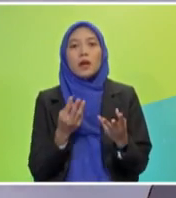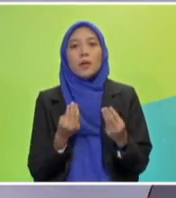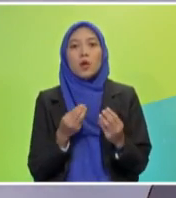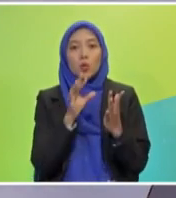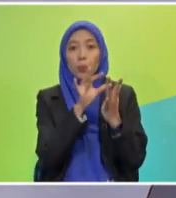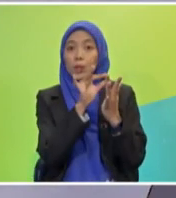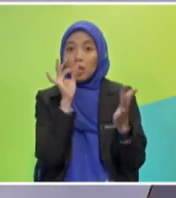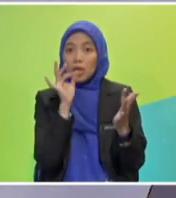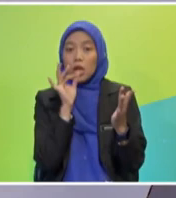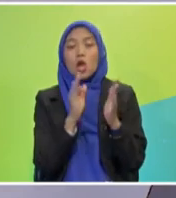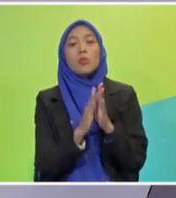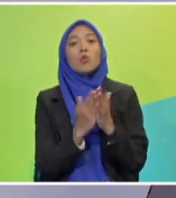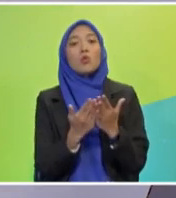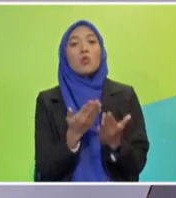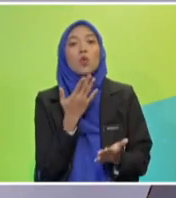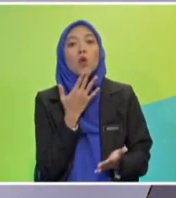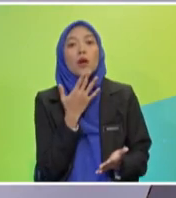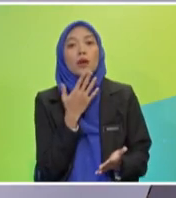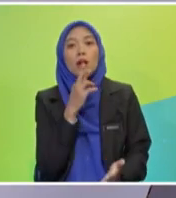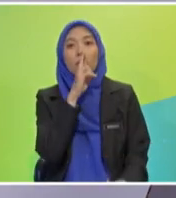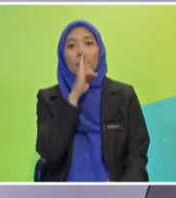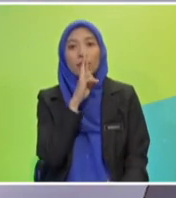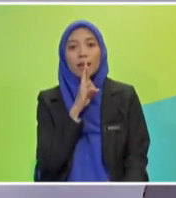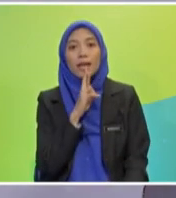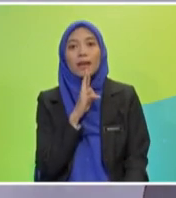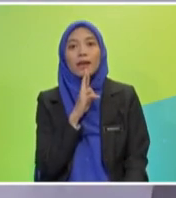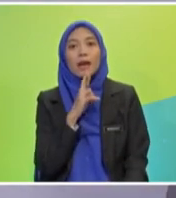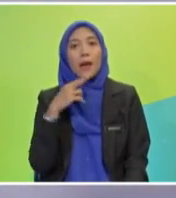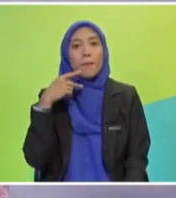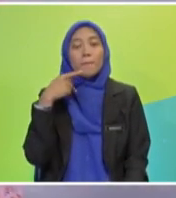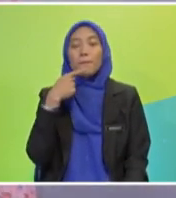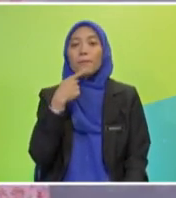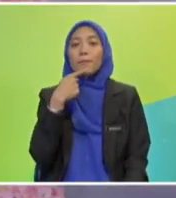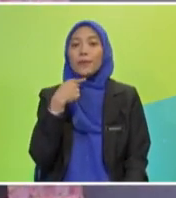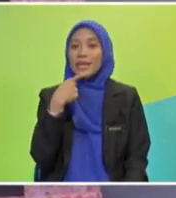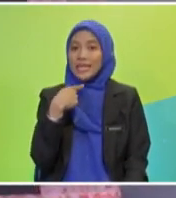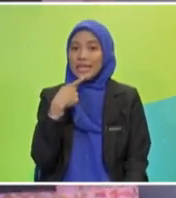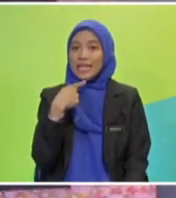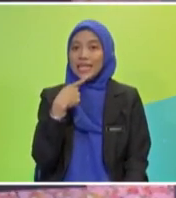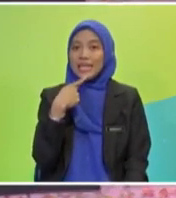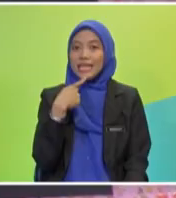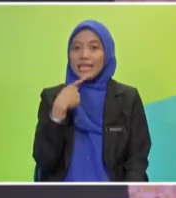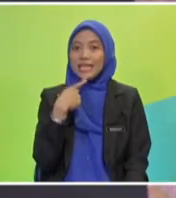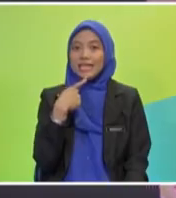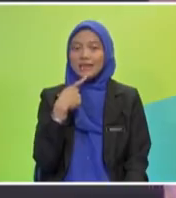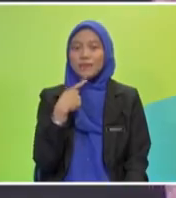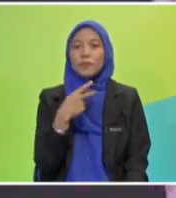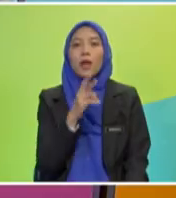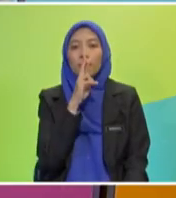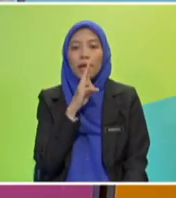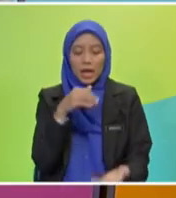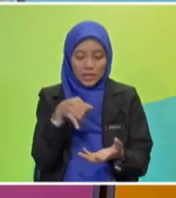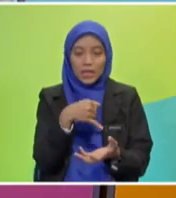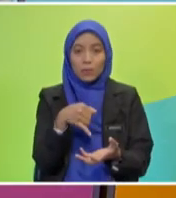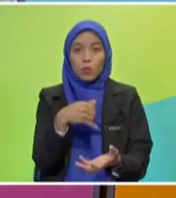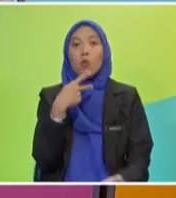pilih buku berwarna merah jambu. Berwarna merah jambu di sini. Ya, betul. Baiklah,